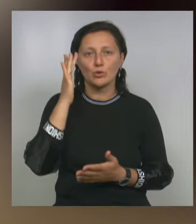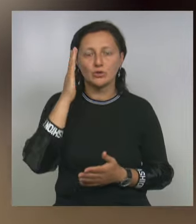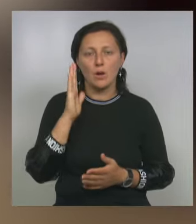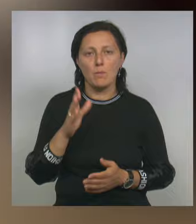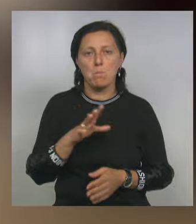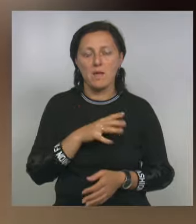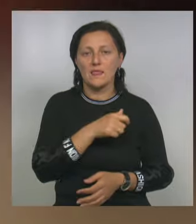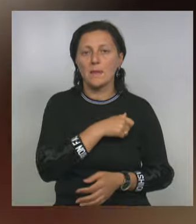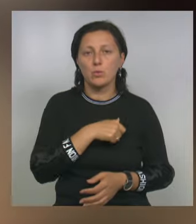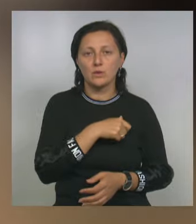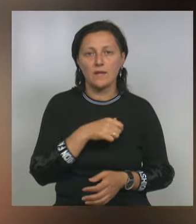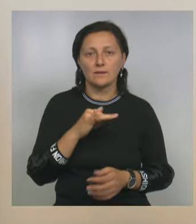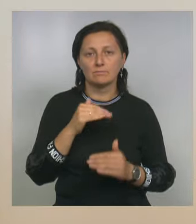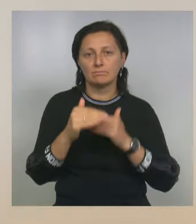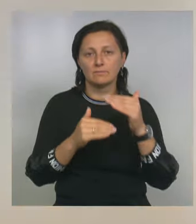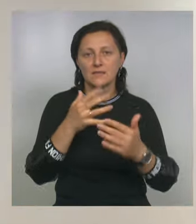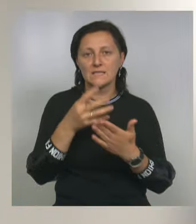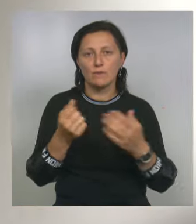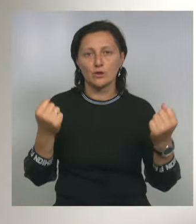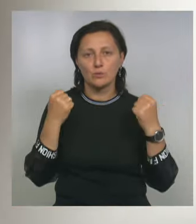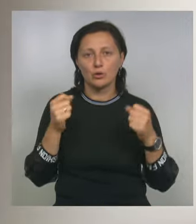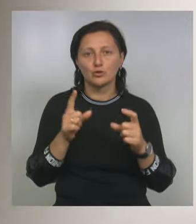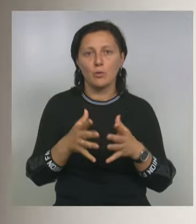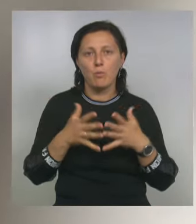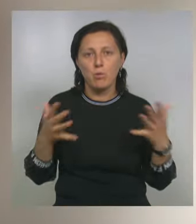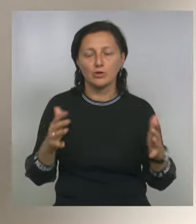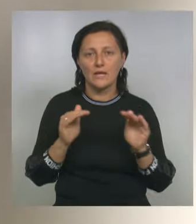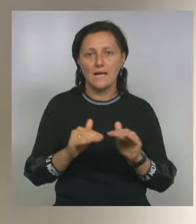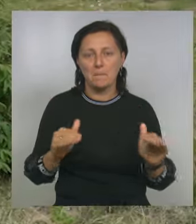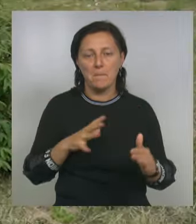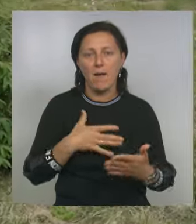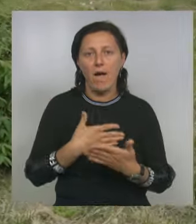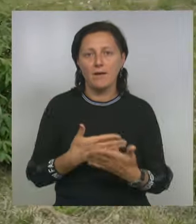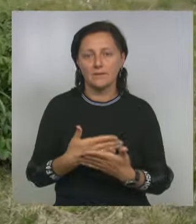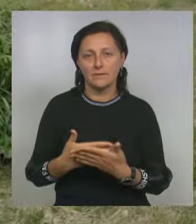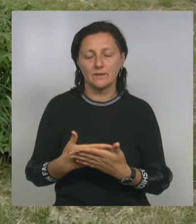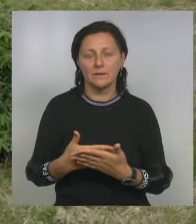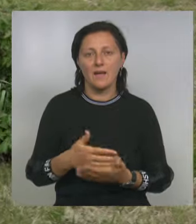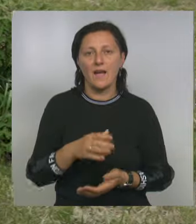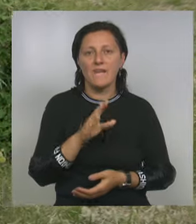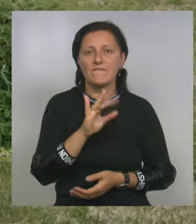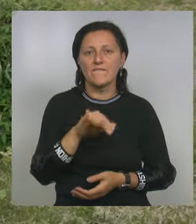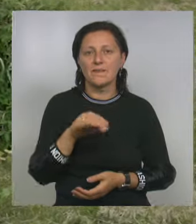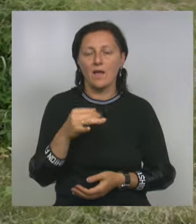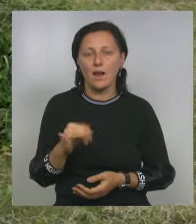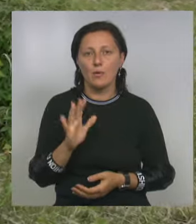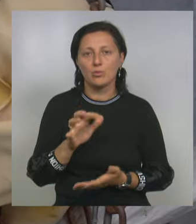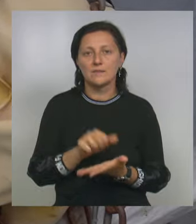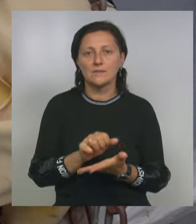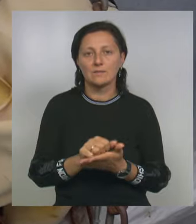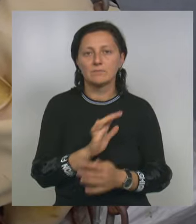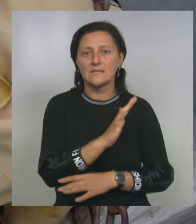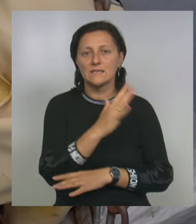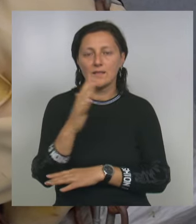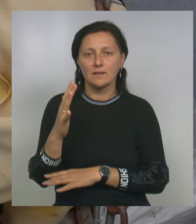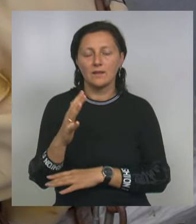депутатом и продвигать свои спортивные инициативы, чтобы еще больше наших ребят вели активный образ жизни. Ну а Виталий, помимо всего, займется любимым садом.